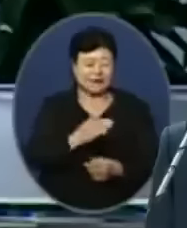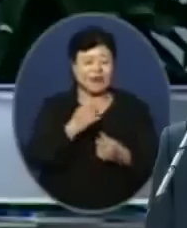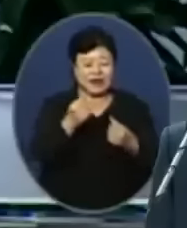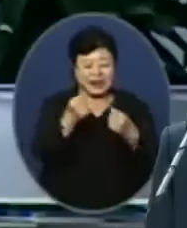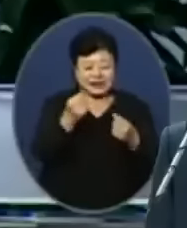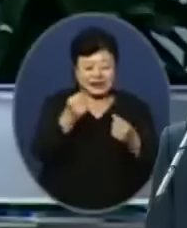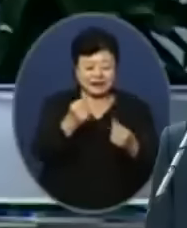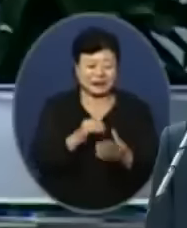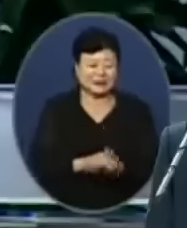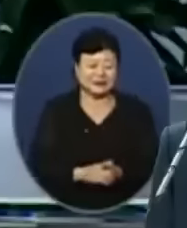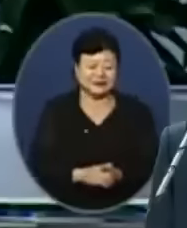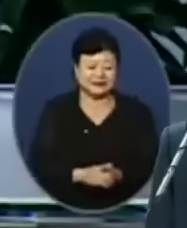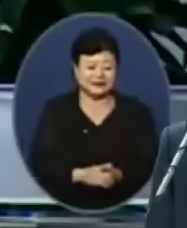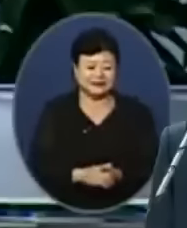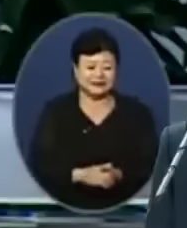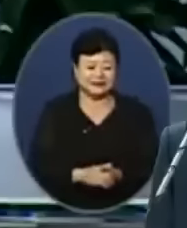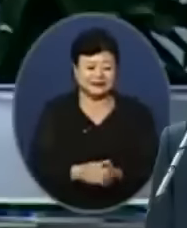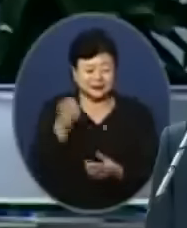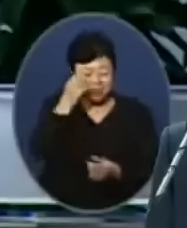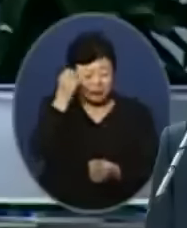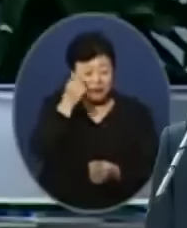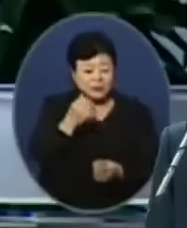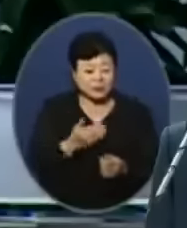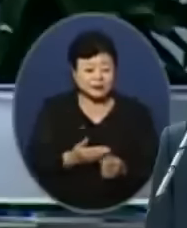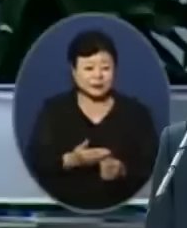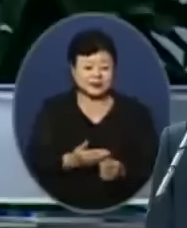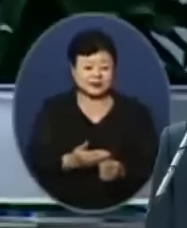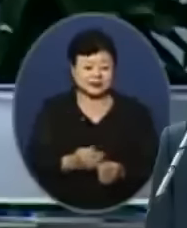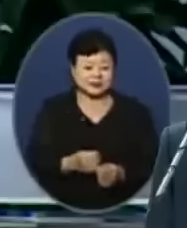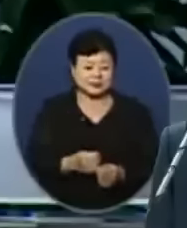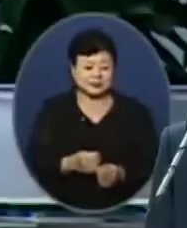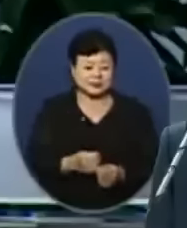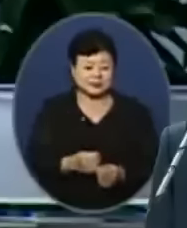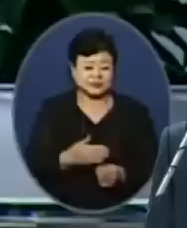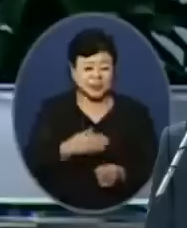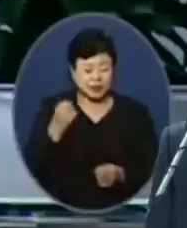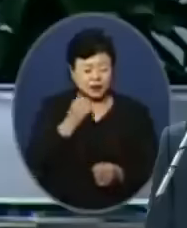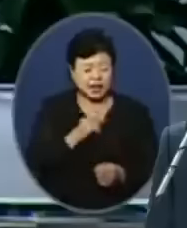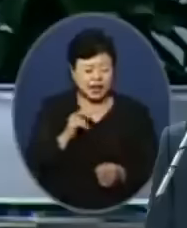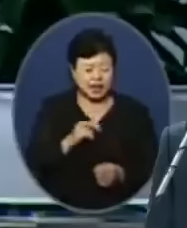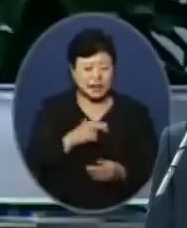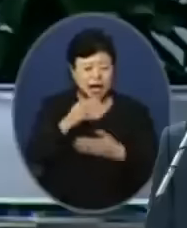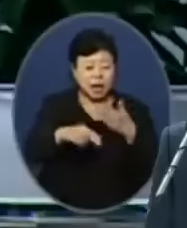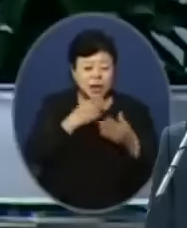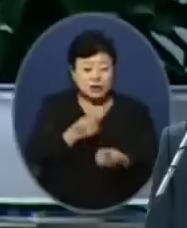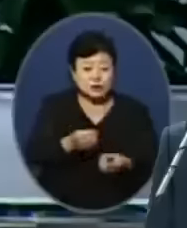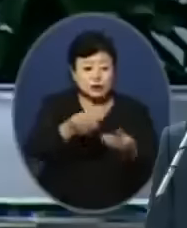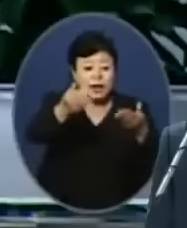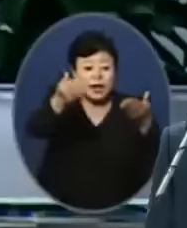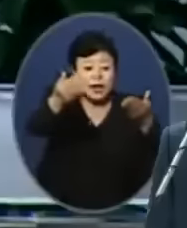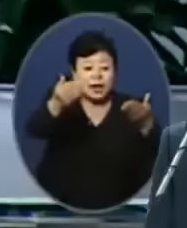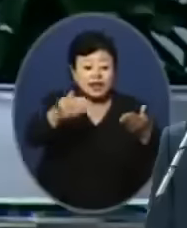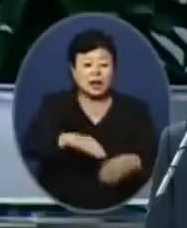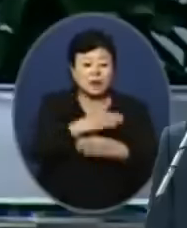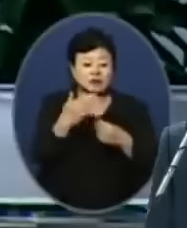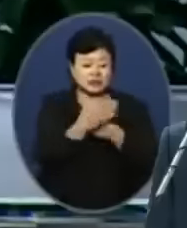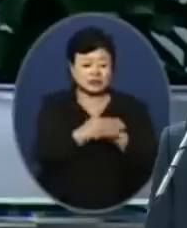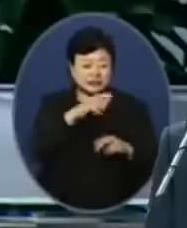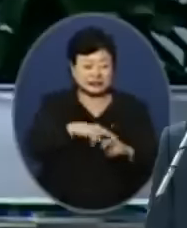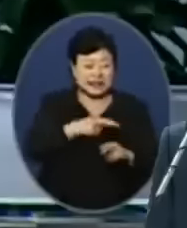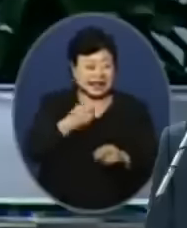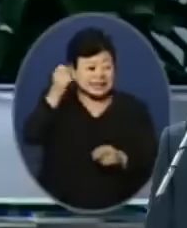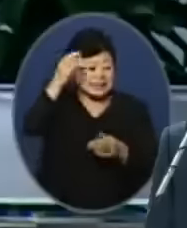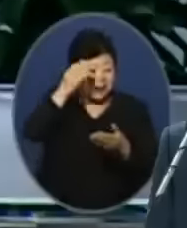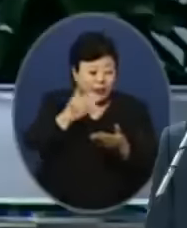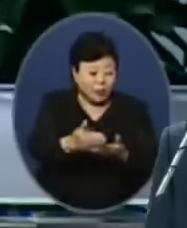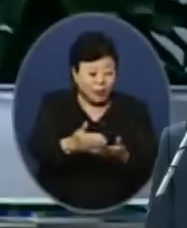잘되며 강건하게 된다. 성경의 시편 103편에 말한 것처럼 내 영혼아 야훼를 송초하라. 그리고 그 모든 은택을 잊지